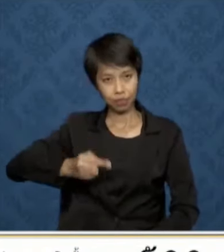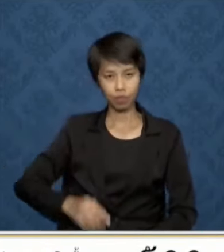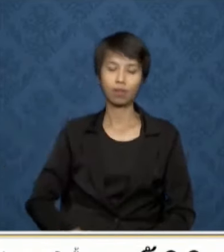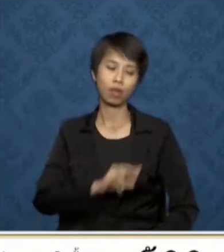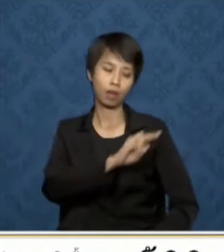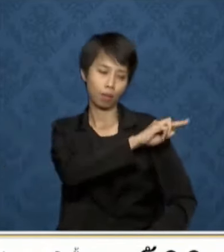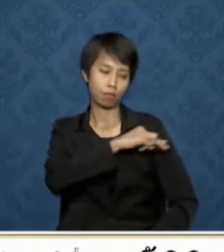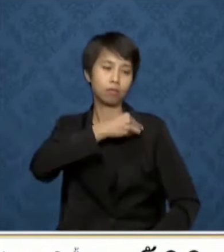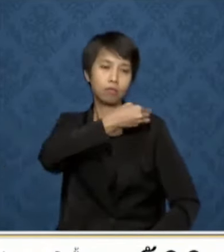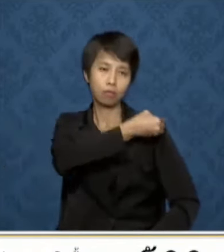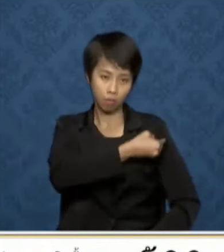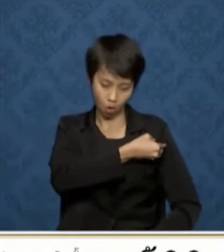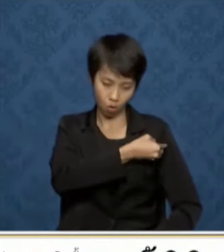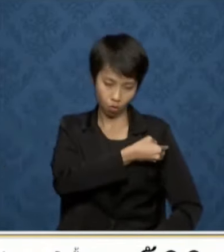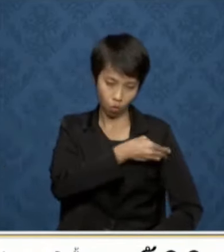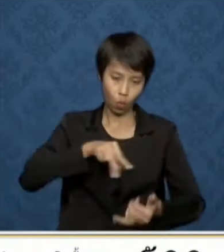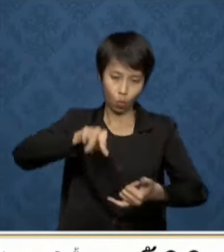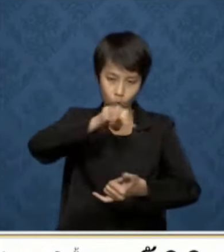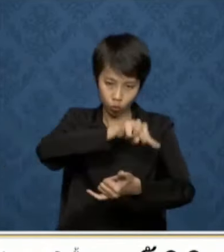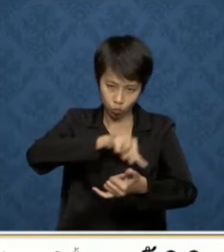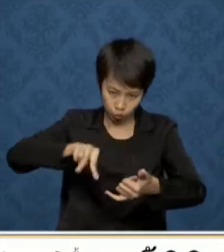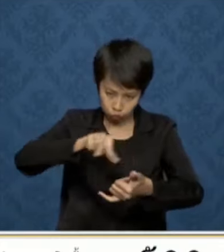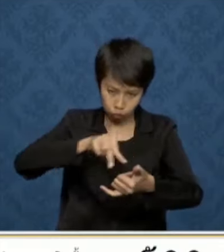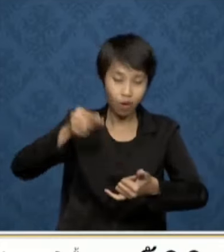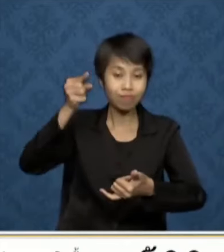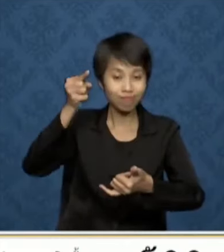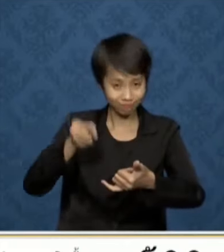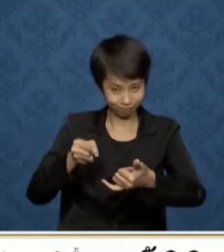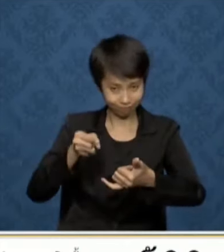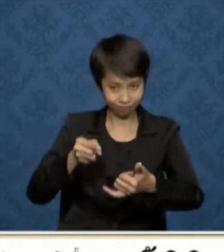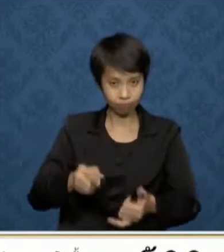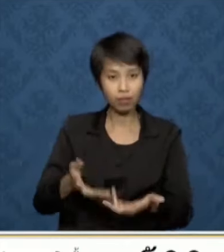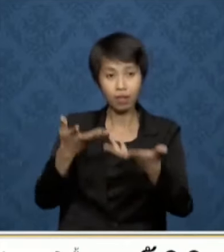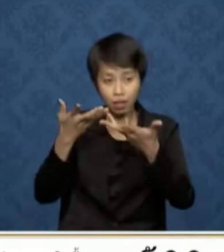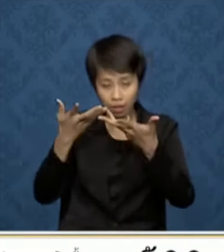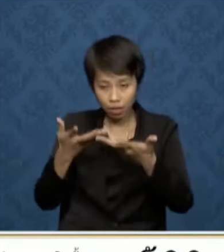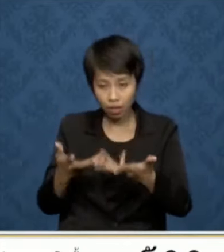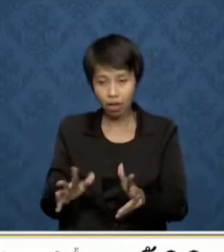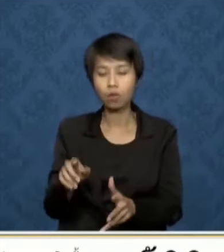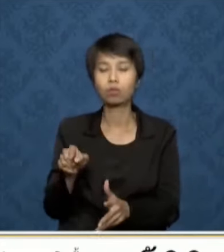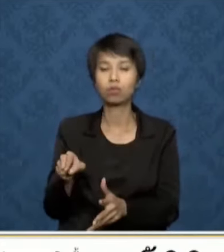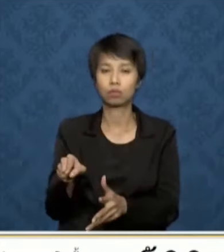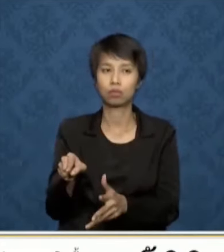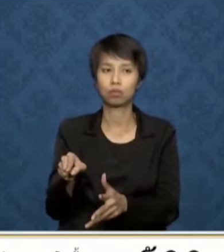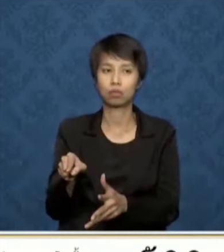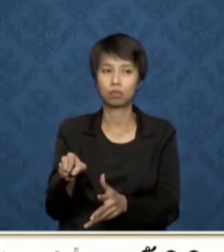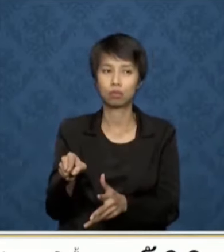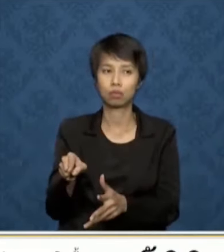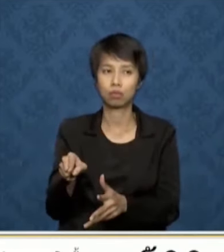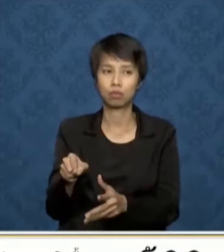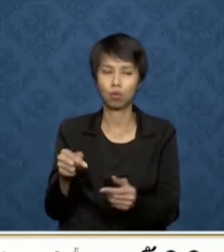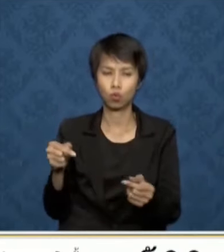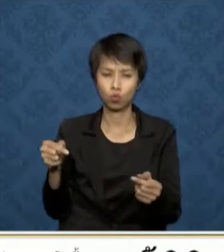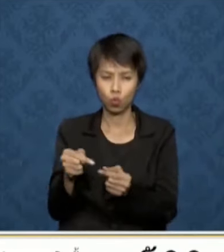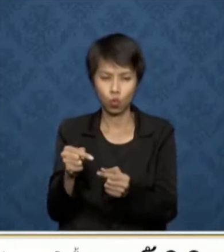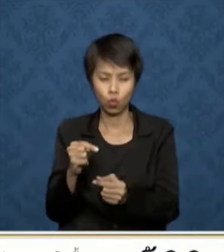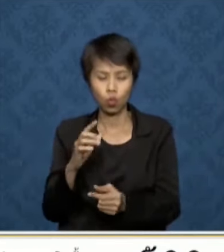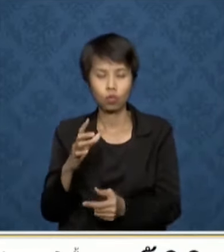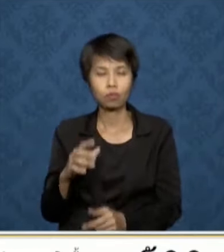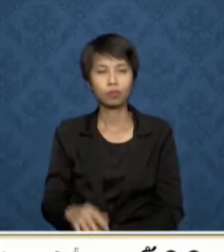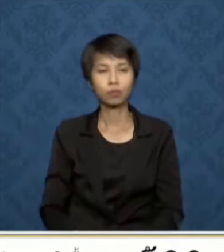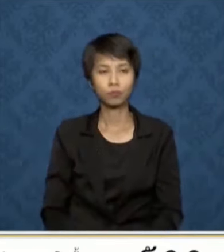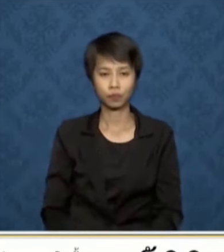คุหมอปากอยวชาชีพยถูกต้องจริงแล้วโซ่ตรวนแ่ความเชื่อมั่นนี้